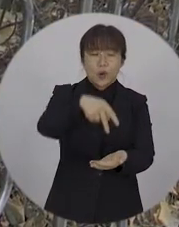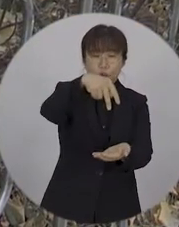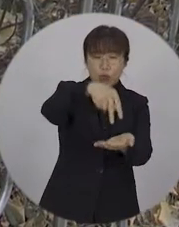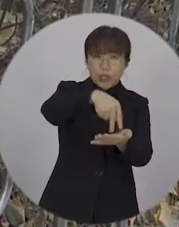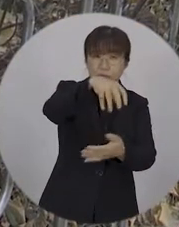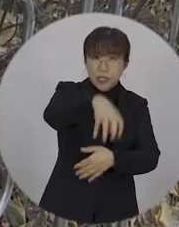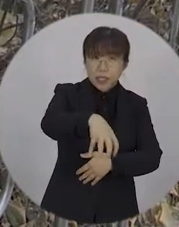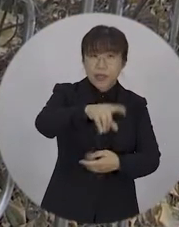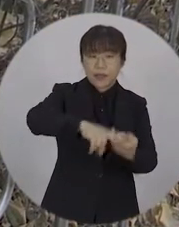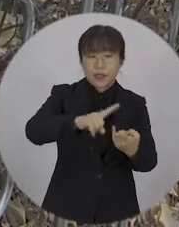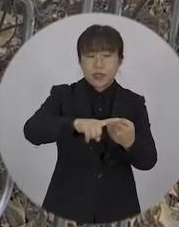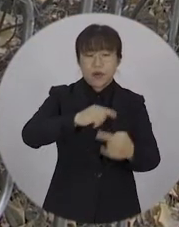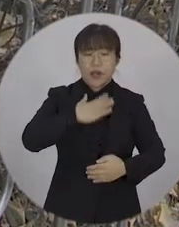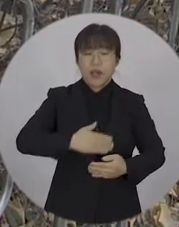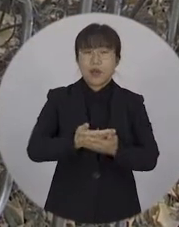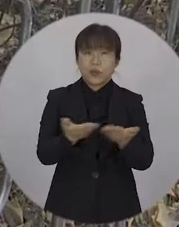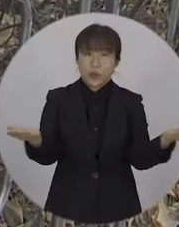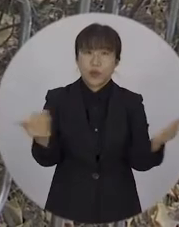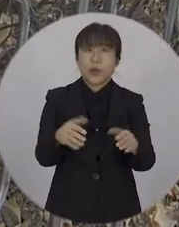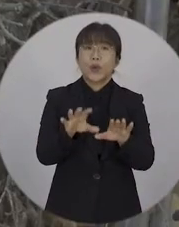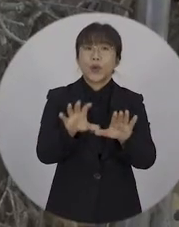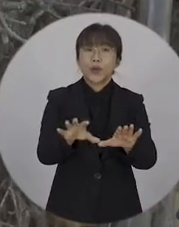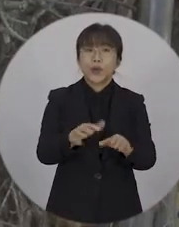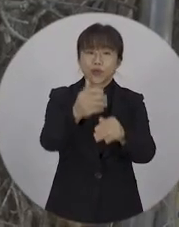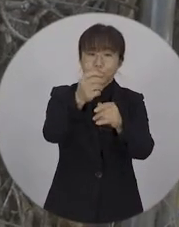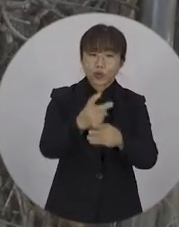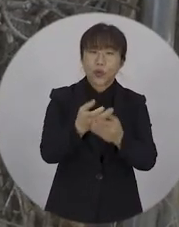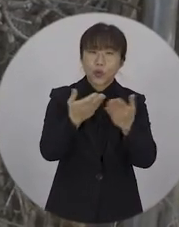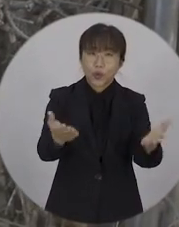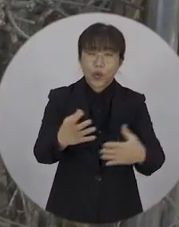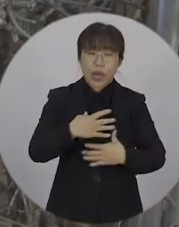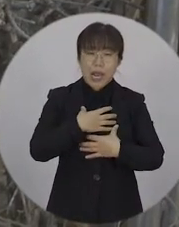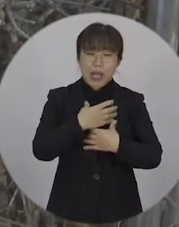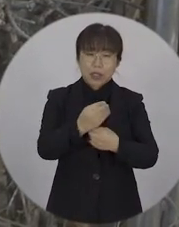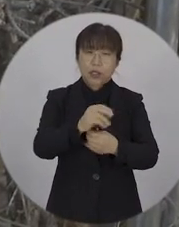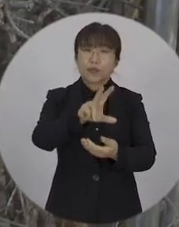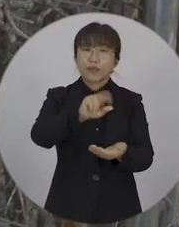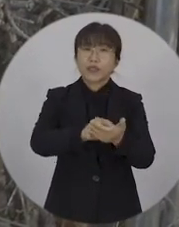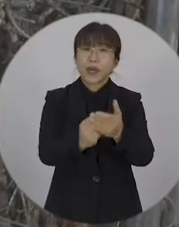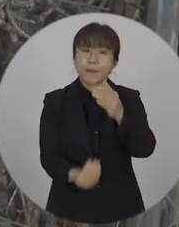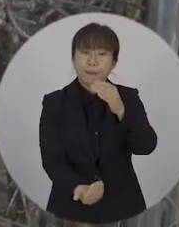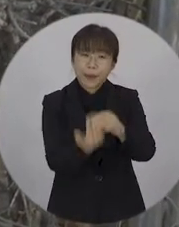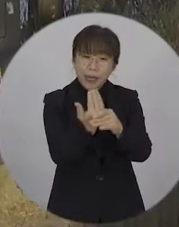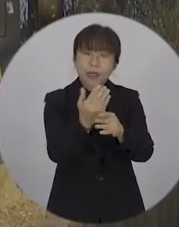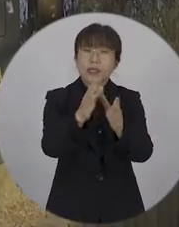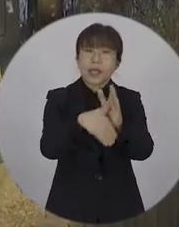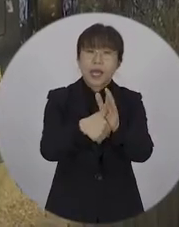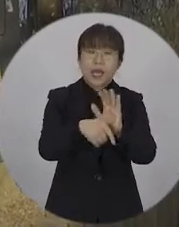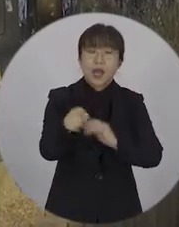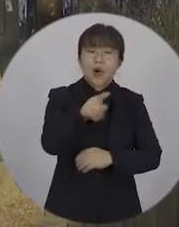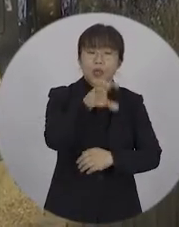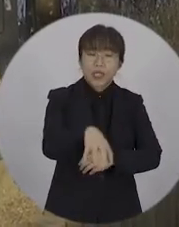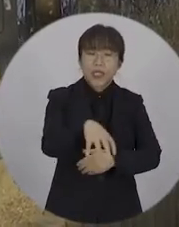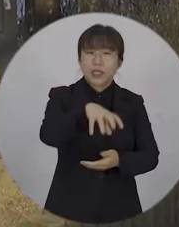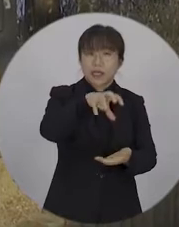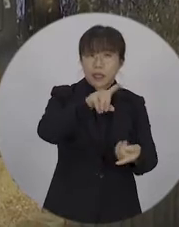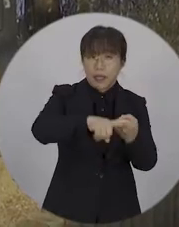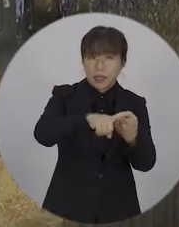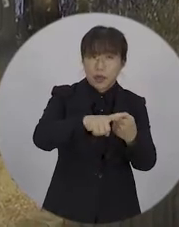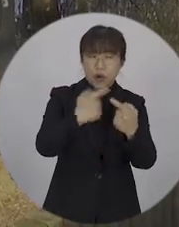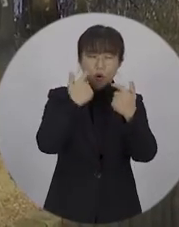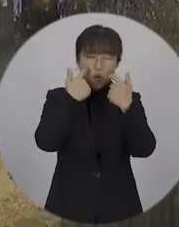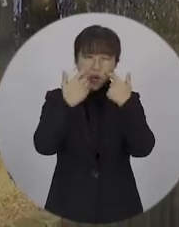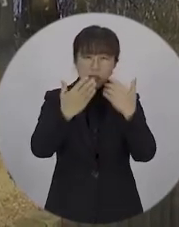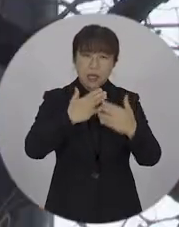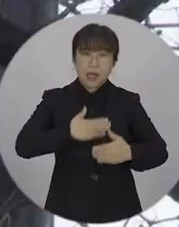정보를 제공할 수 있습니다. 이번 사물주소 부여로 안전사고 발생 시 현장의 위치를 정확하게 알려 신속한